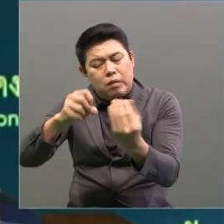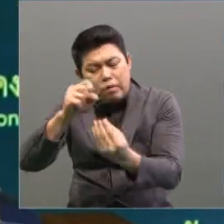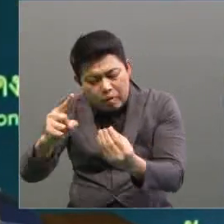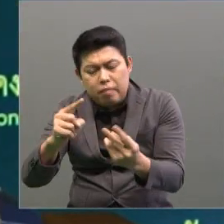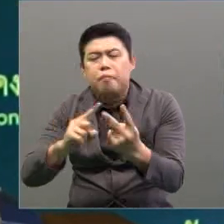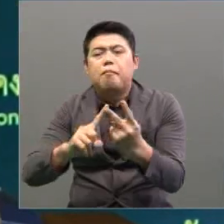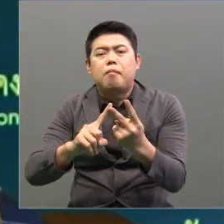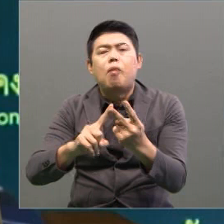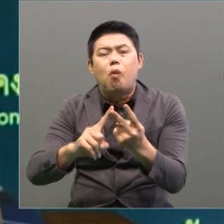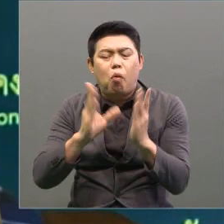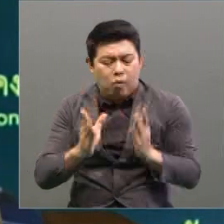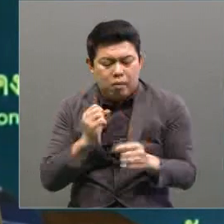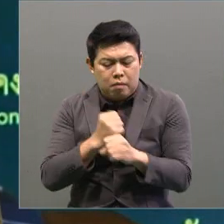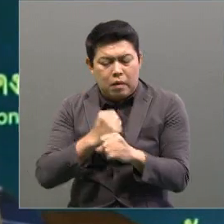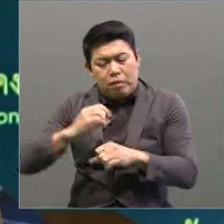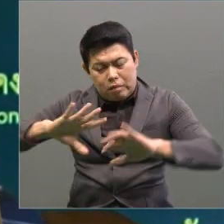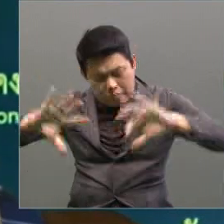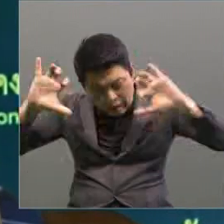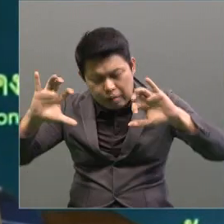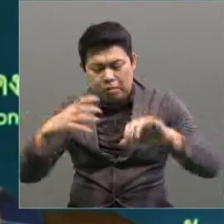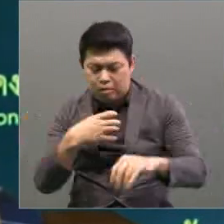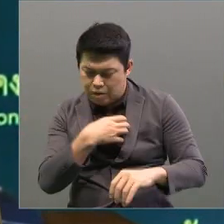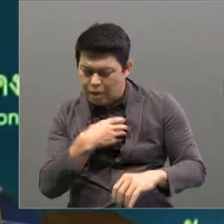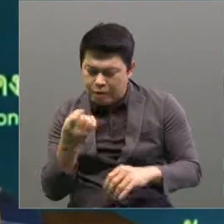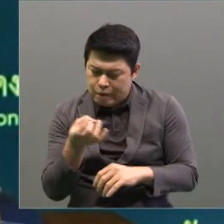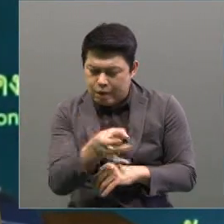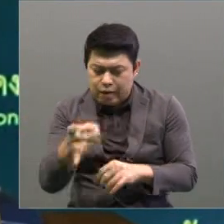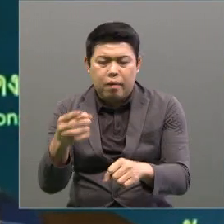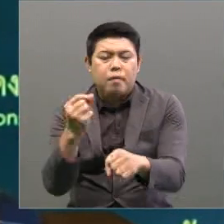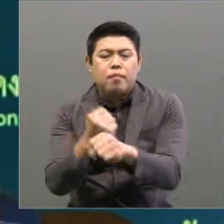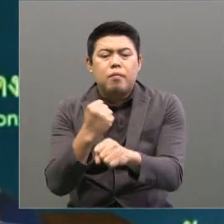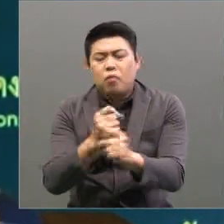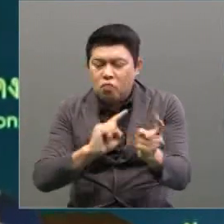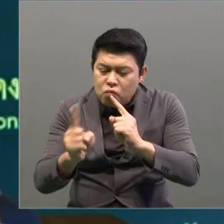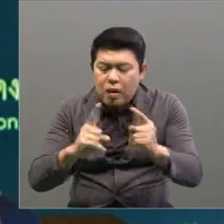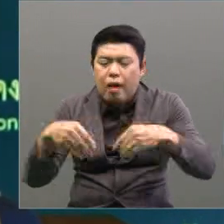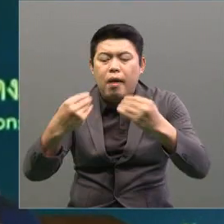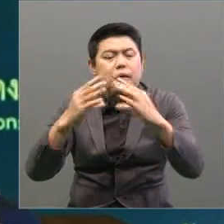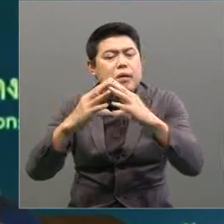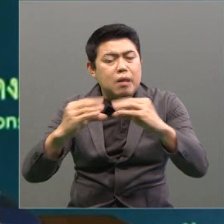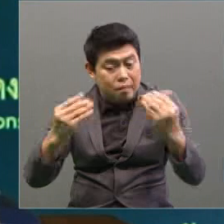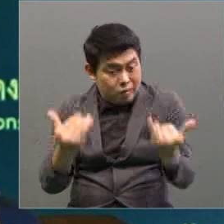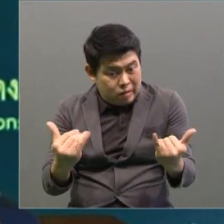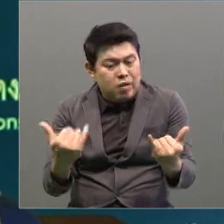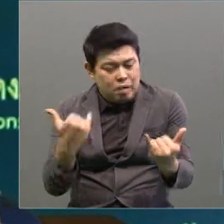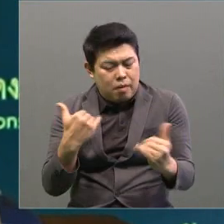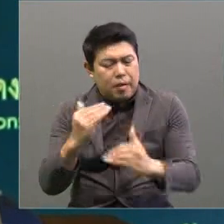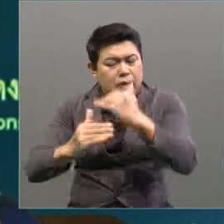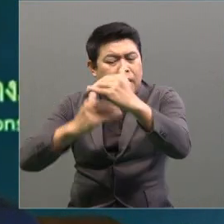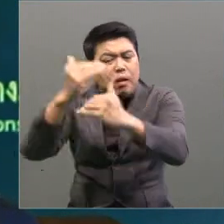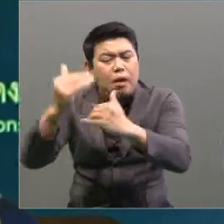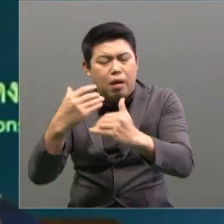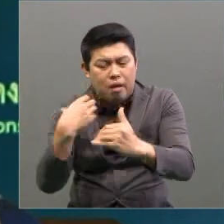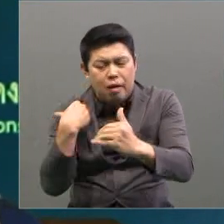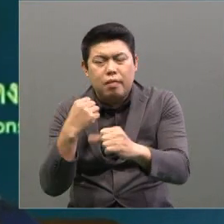จทั้งรวมถึงเจ้าหน้าที่ของภาครัฐรวมทั้งต้องการให้ส่งผลกระทบต่อกระบวนการพูดคุยเพื่อสันติสุขที่ปัจจุบันมีความคืบหน้าและก